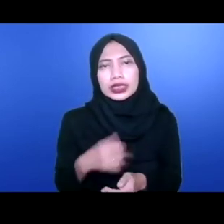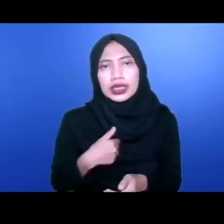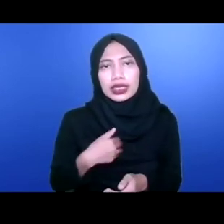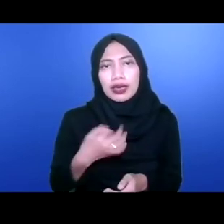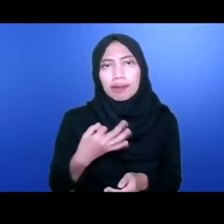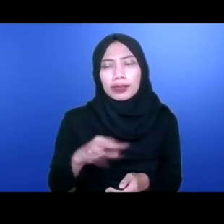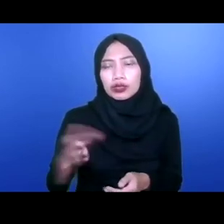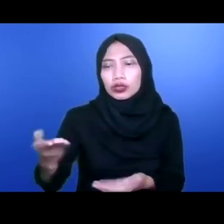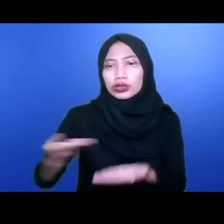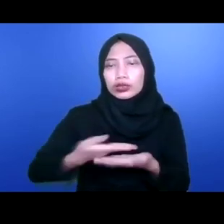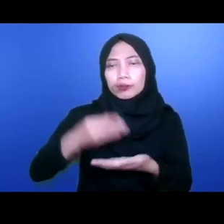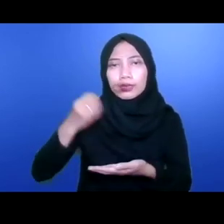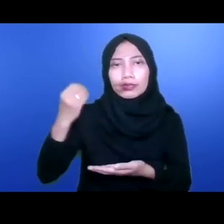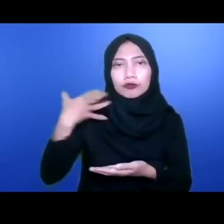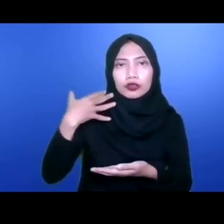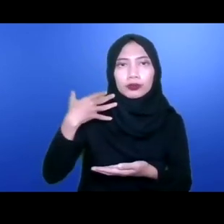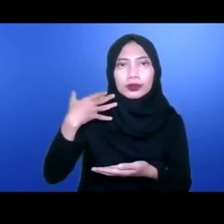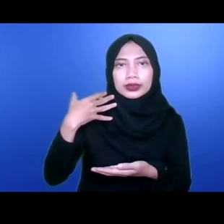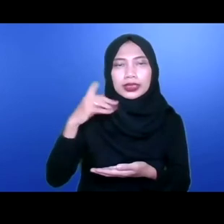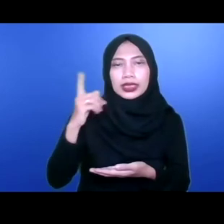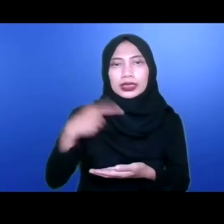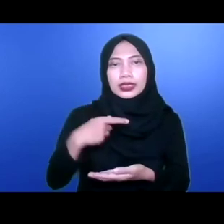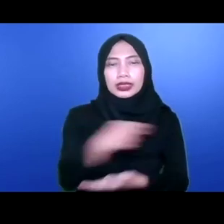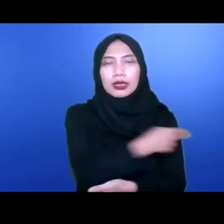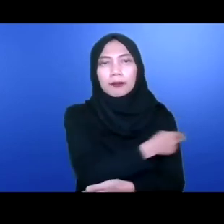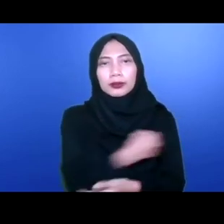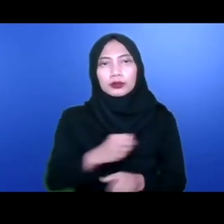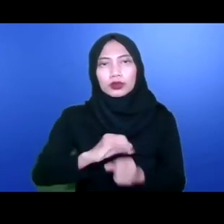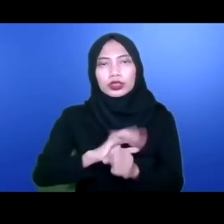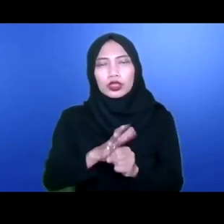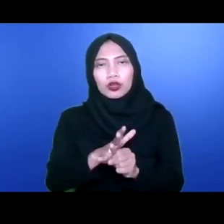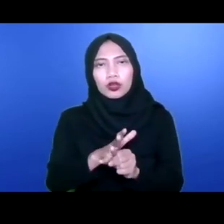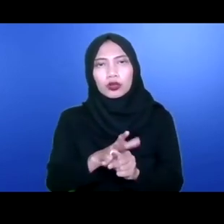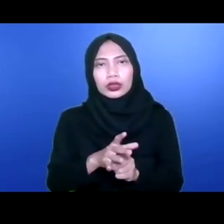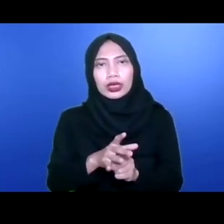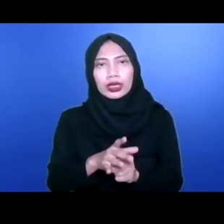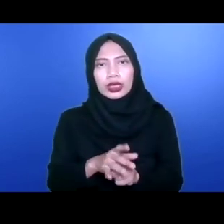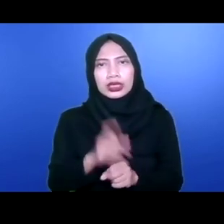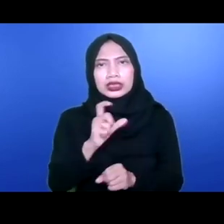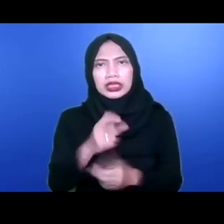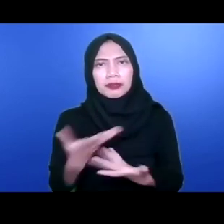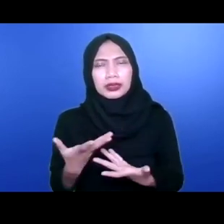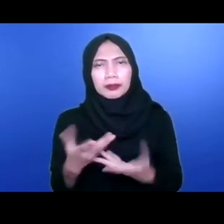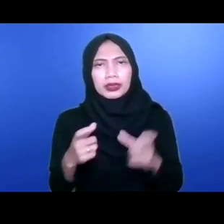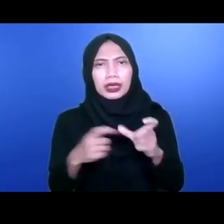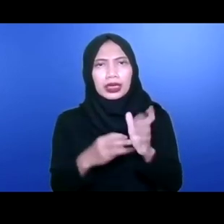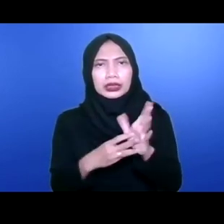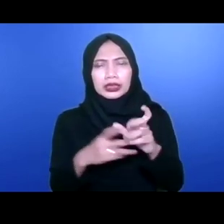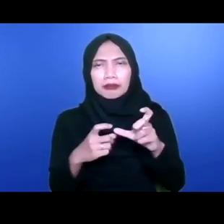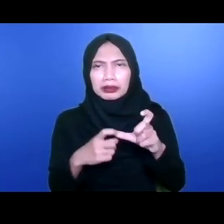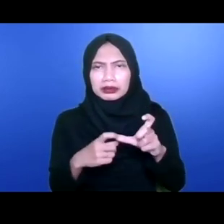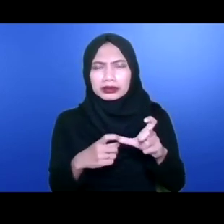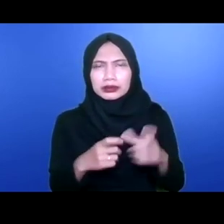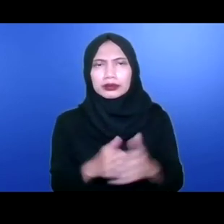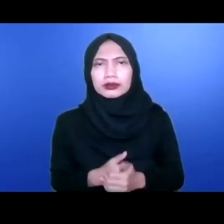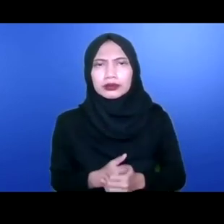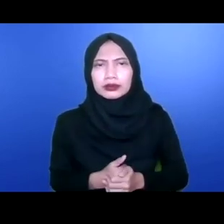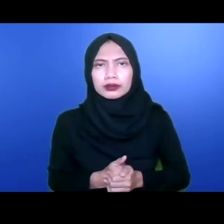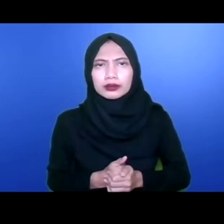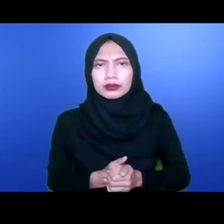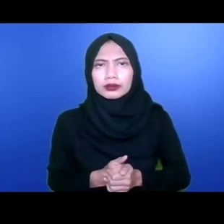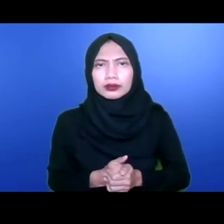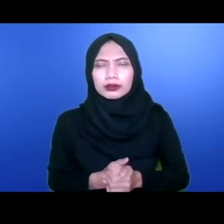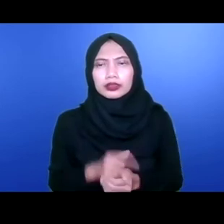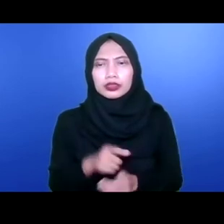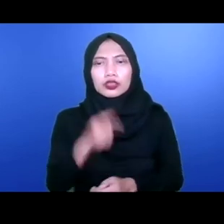COVID dengan SMS. Kita belum pernah terima misalnya, simpanlah duit Anda, gunakanlah